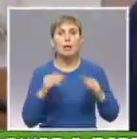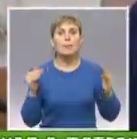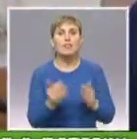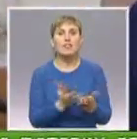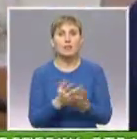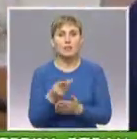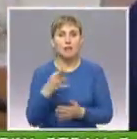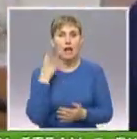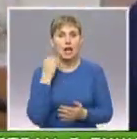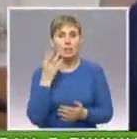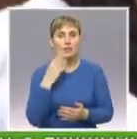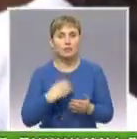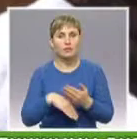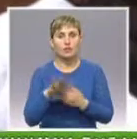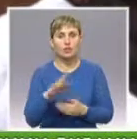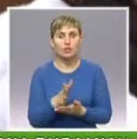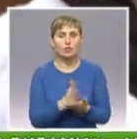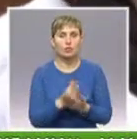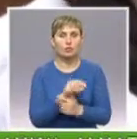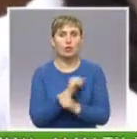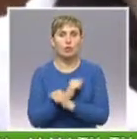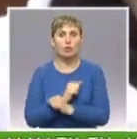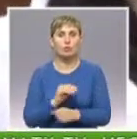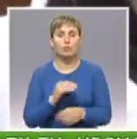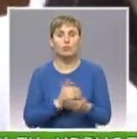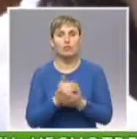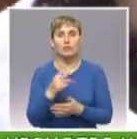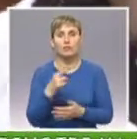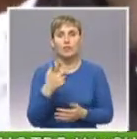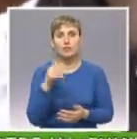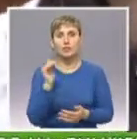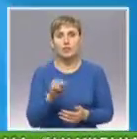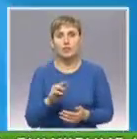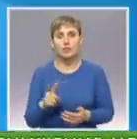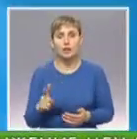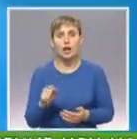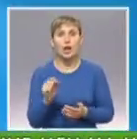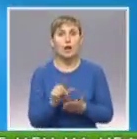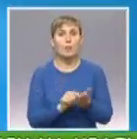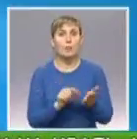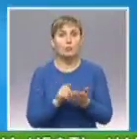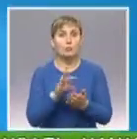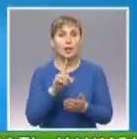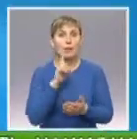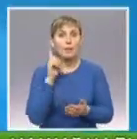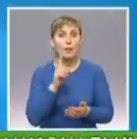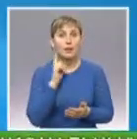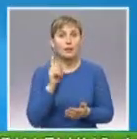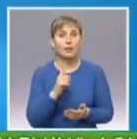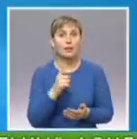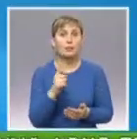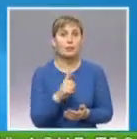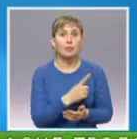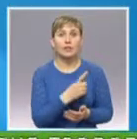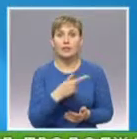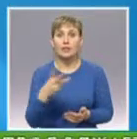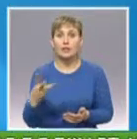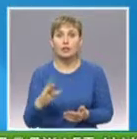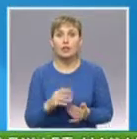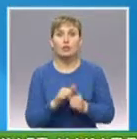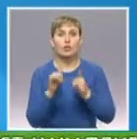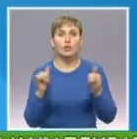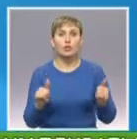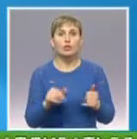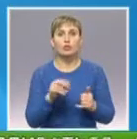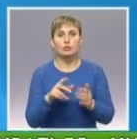для алматинцев, вышедших на заслуженный отдых, превысит 23 тысячи тенге. А вот пособие для молодых мам до первых трех детей увеличится более